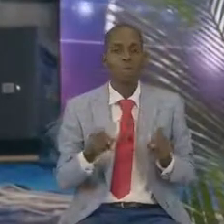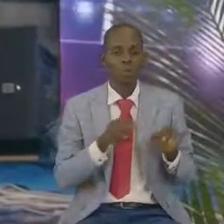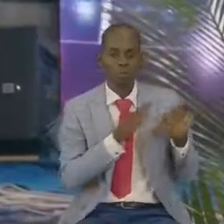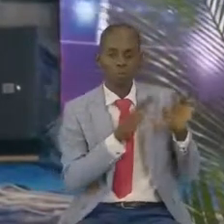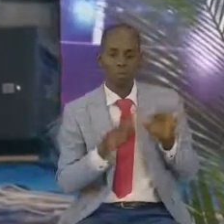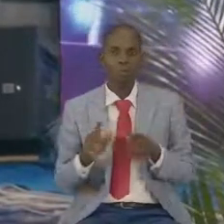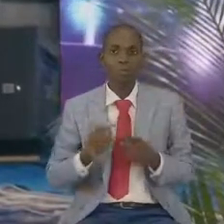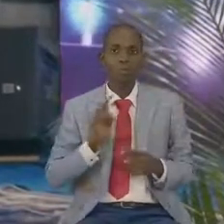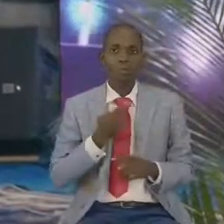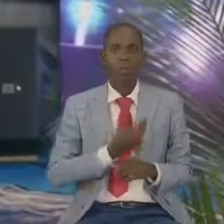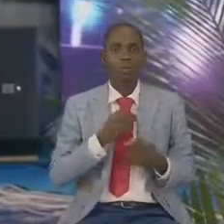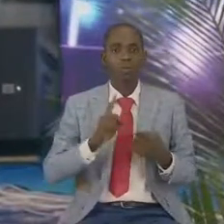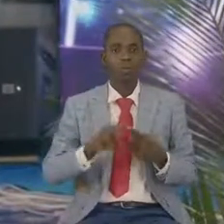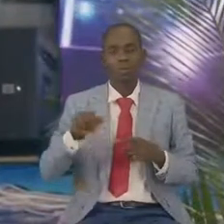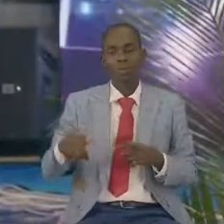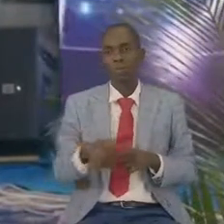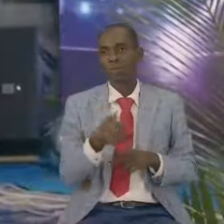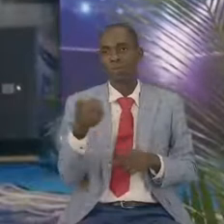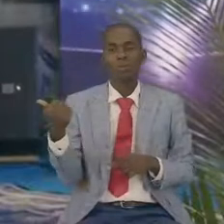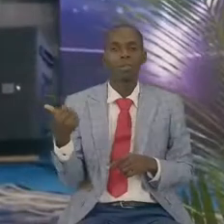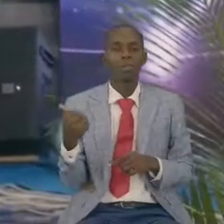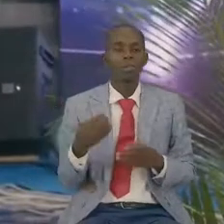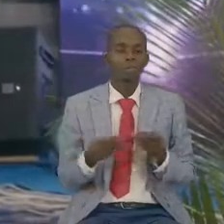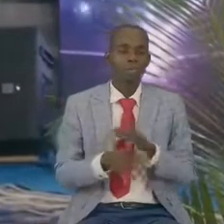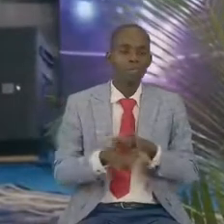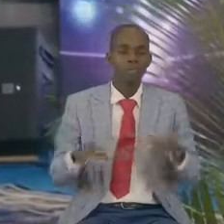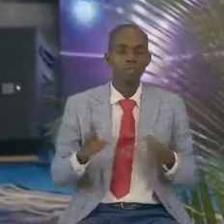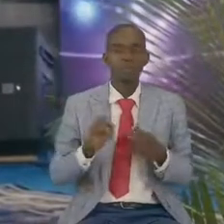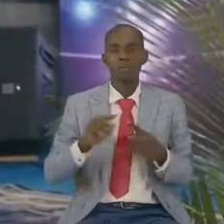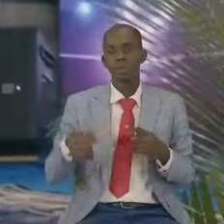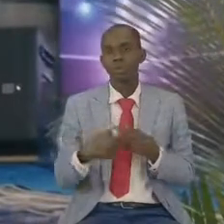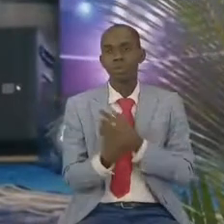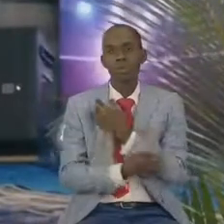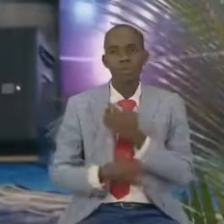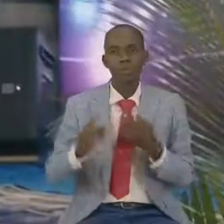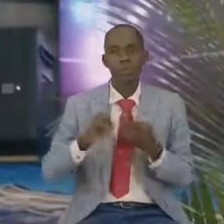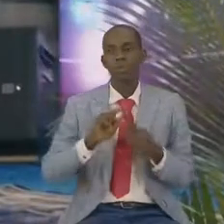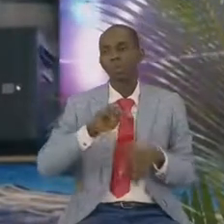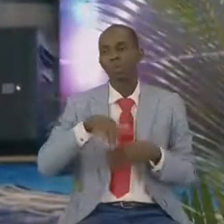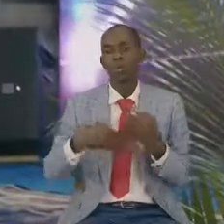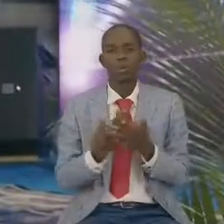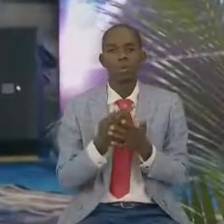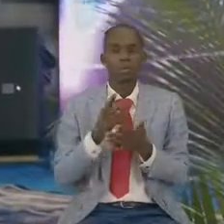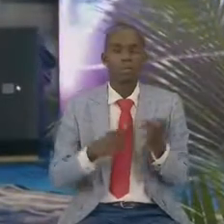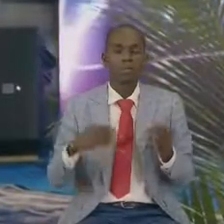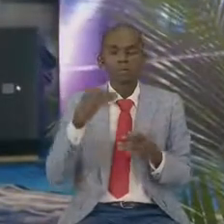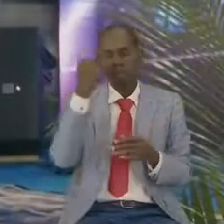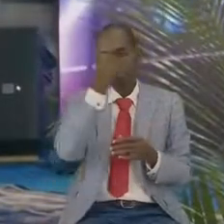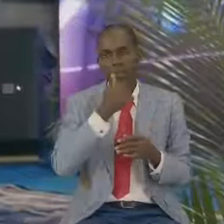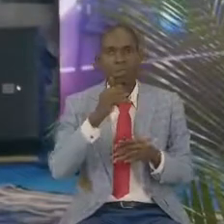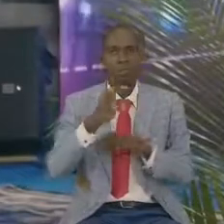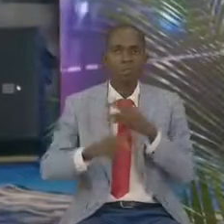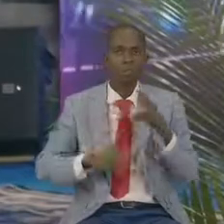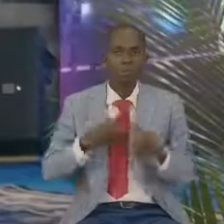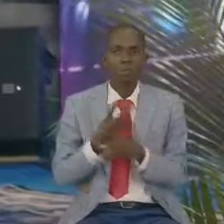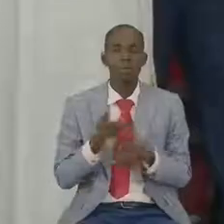elle atteindra les autres, notre pays, pour le reste de notre continent et pour le reste du monde,